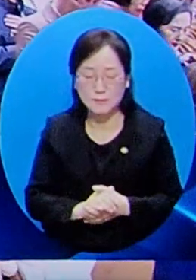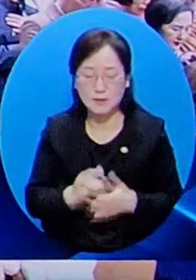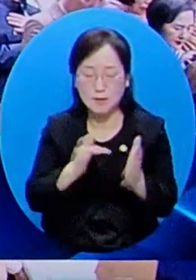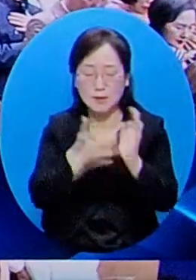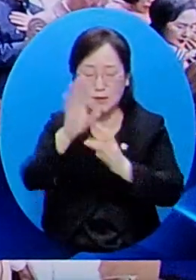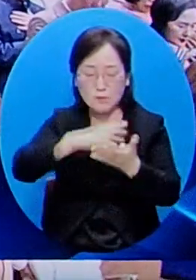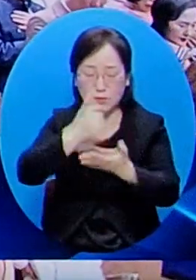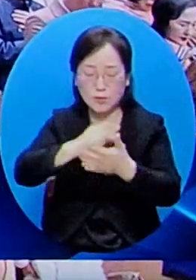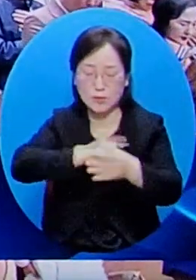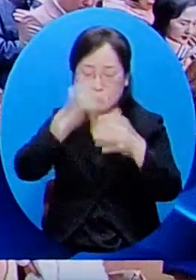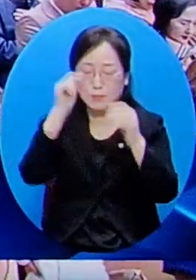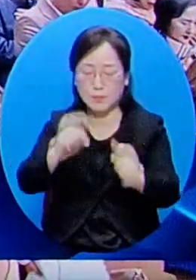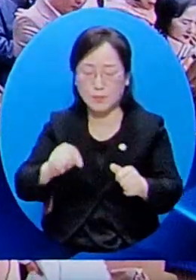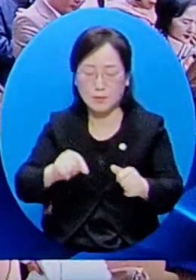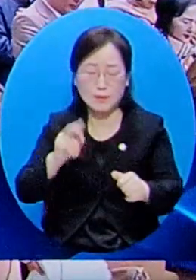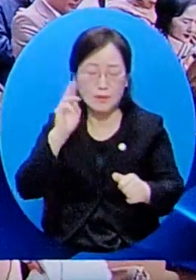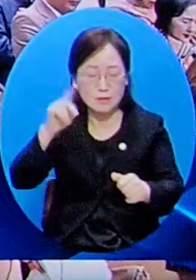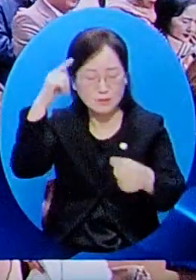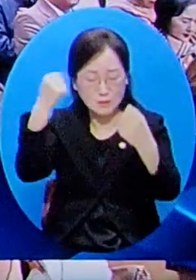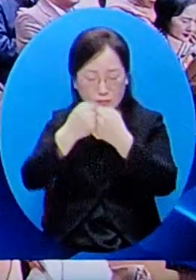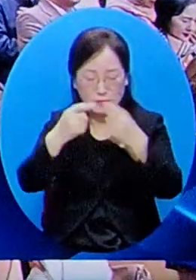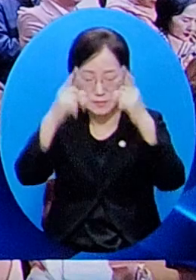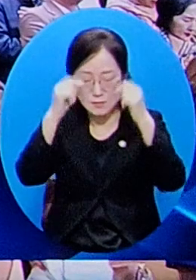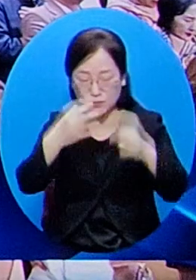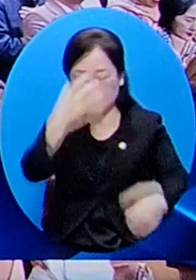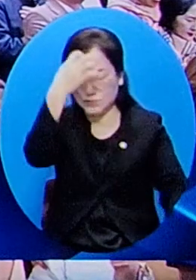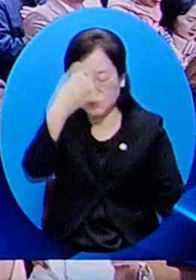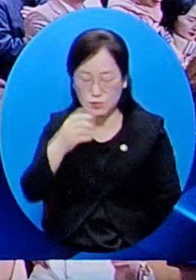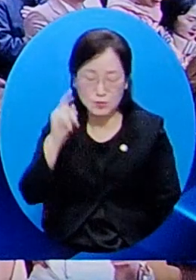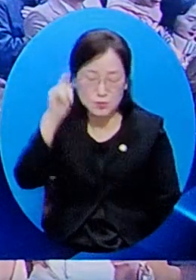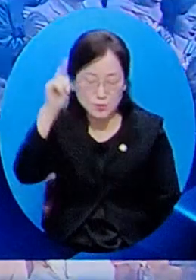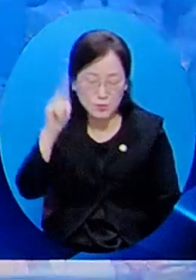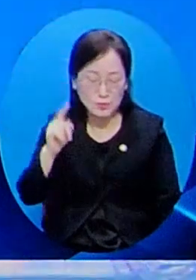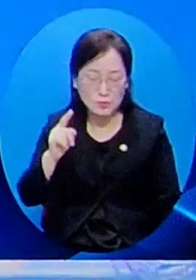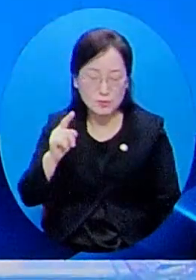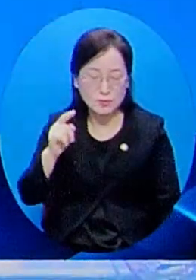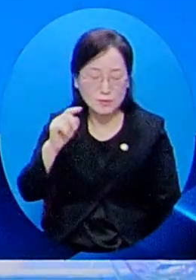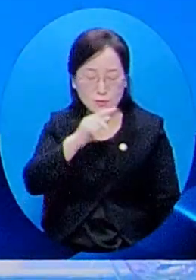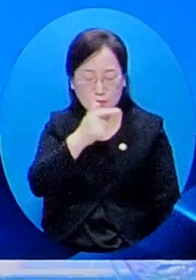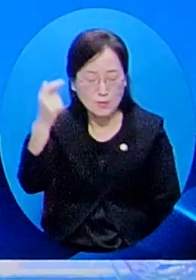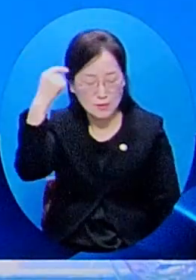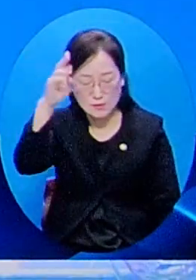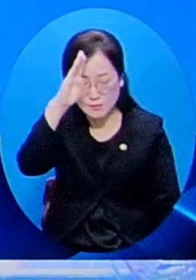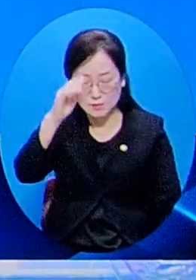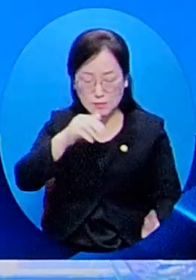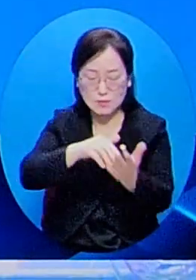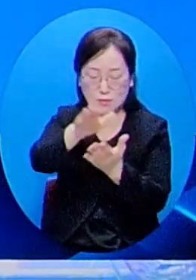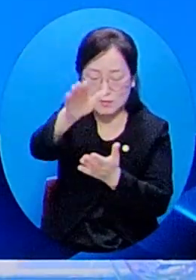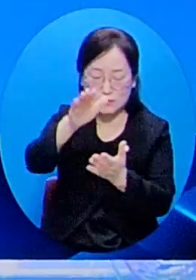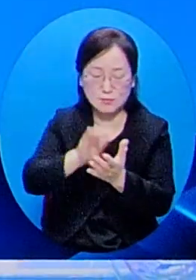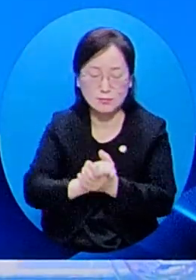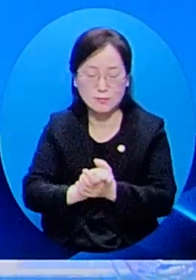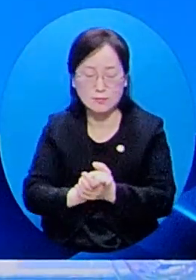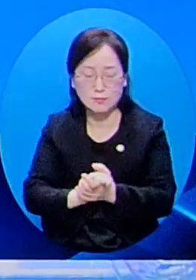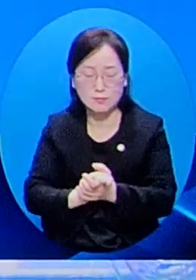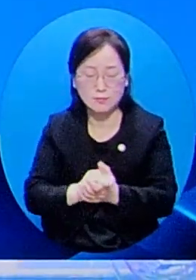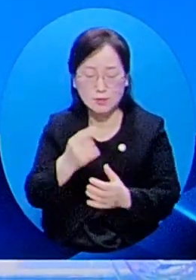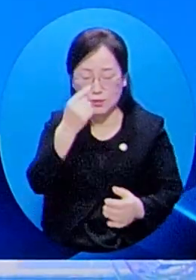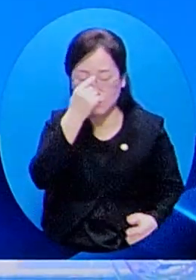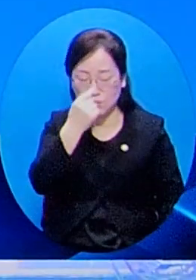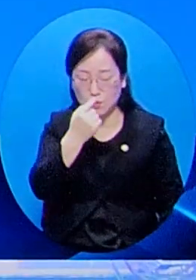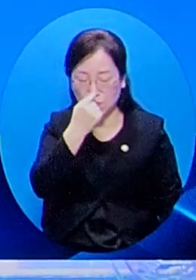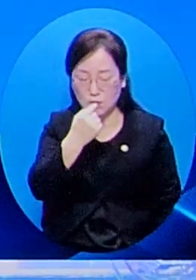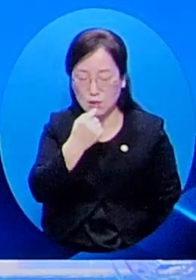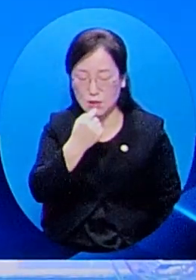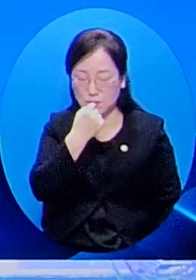나사렛 예수 그리스도의 명으로니 심한 두통, 불면증, 우울증, 노려제, 각종 정신질환은 물러가라. 눈과 코와 입과